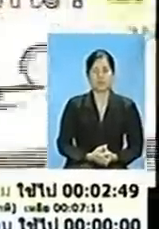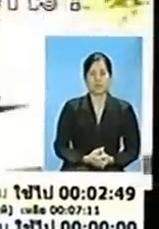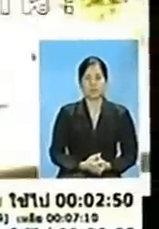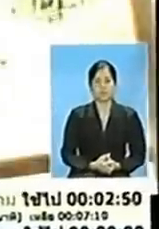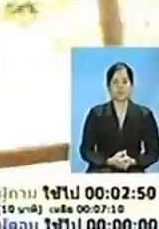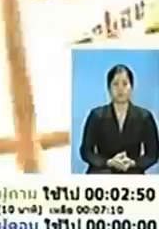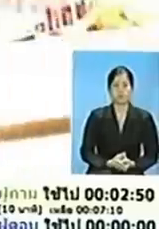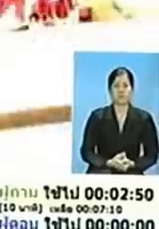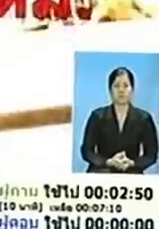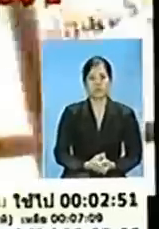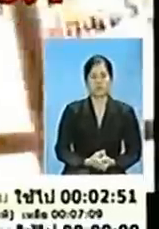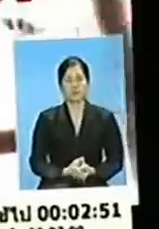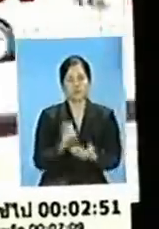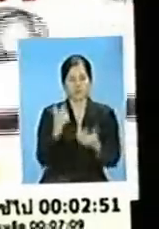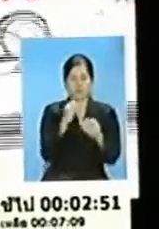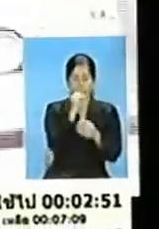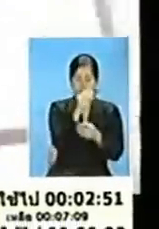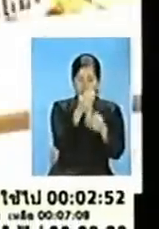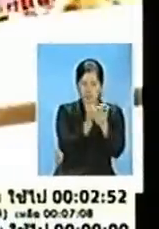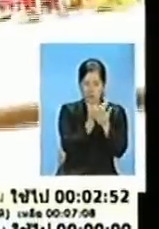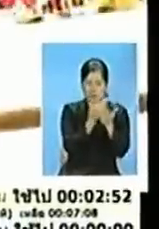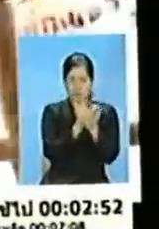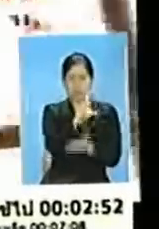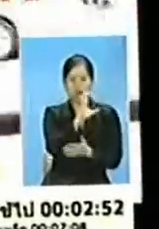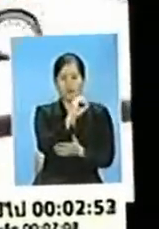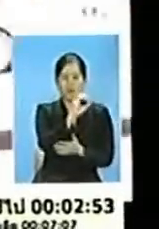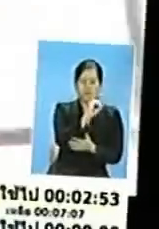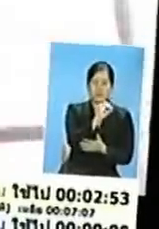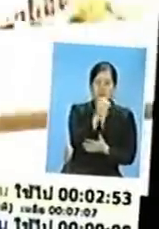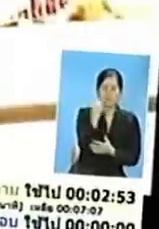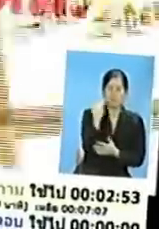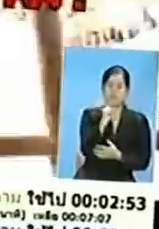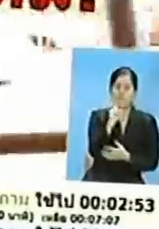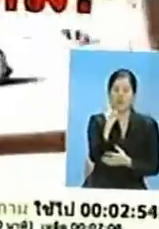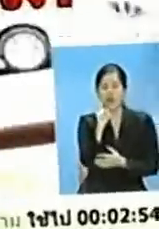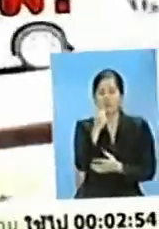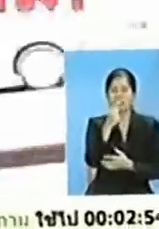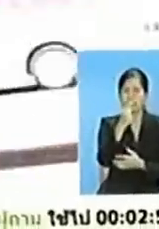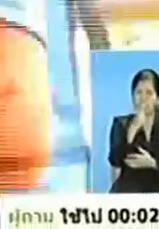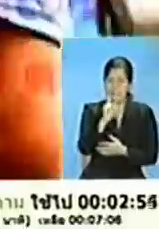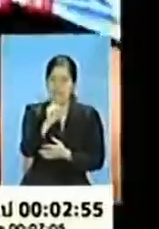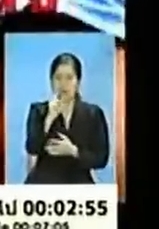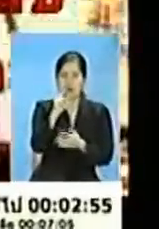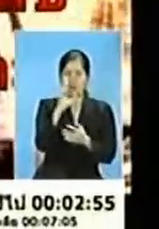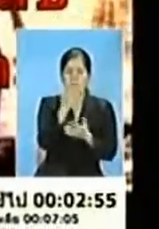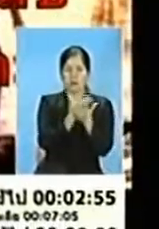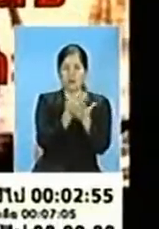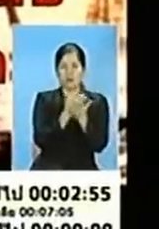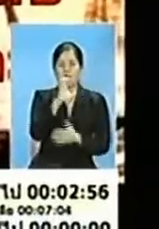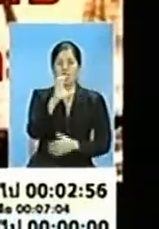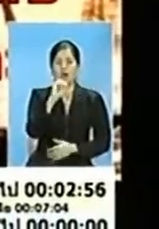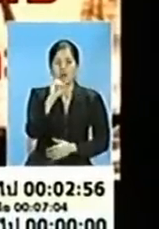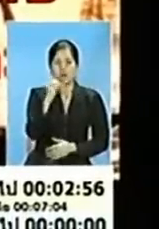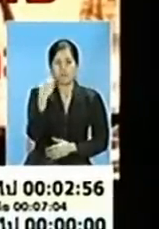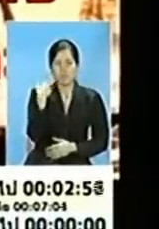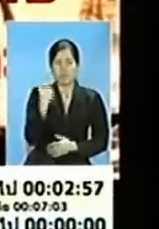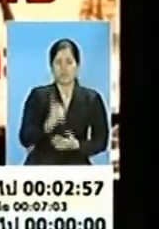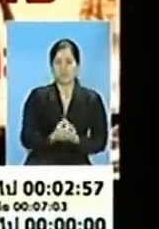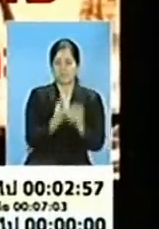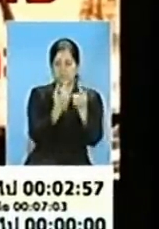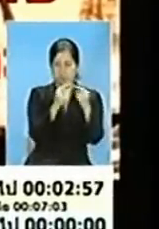าร้อยห้าสิบเปอร์เซ ็นต์ห้าร้อยห้าสิบไปใส่ใ จ ให้ตอมอแต่เพื่อความแน่ใ